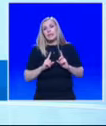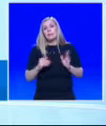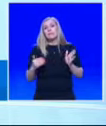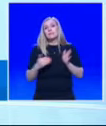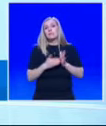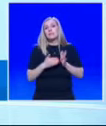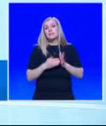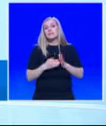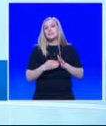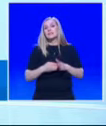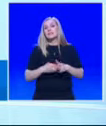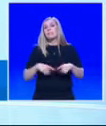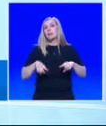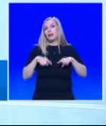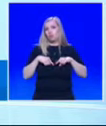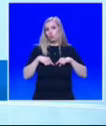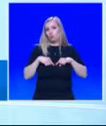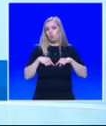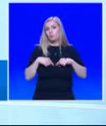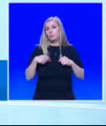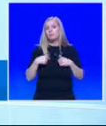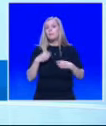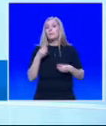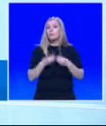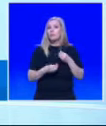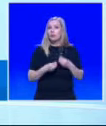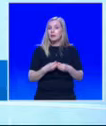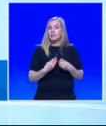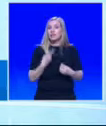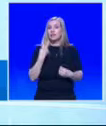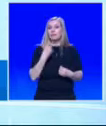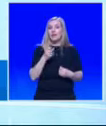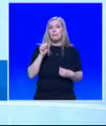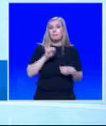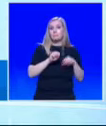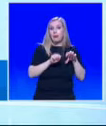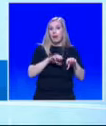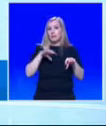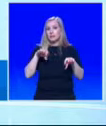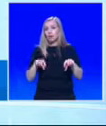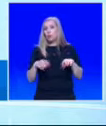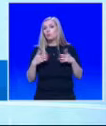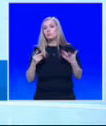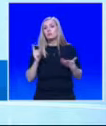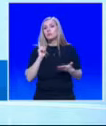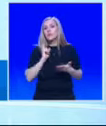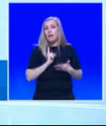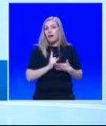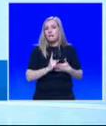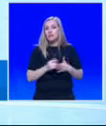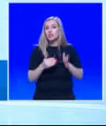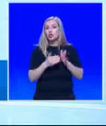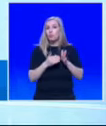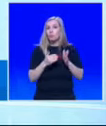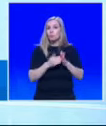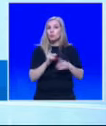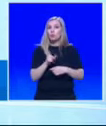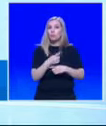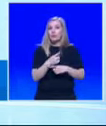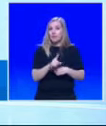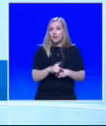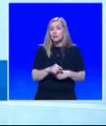Ние имаме сблъсък и проблем с това, че две партии, които би трябвало да са опозиция на